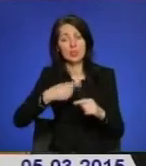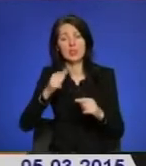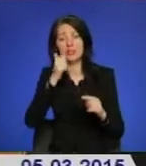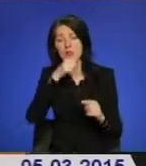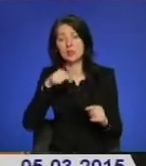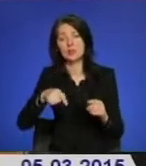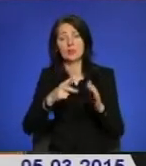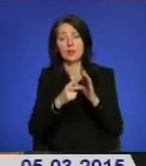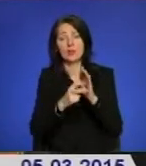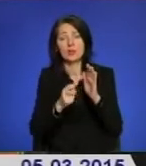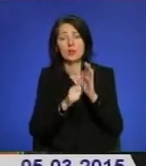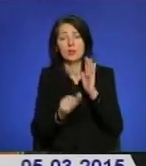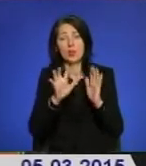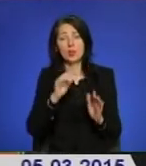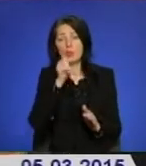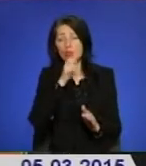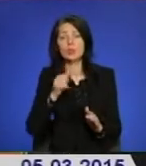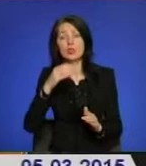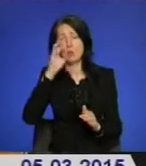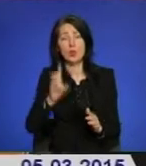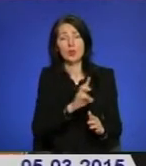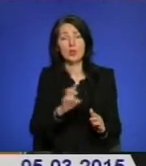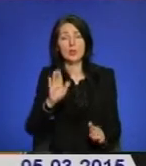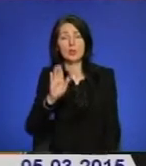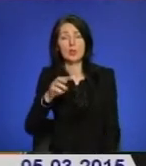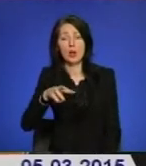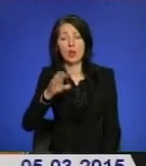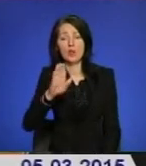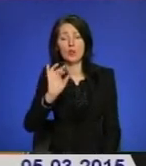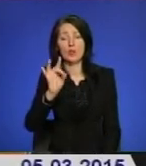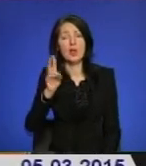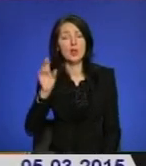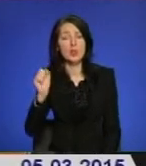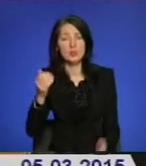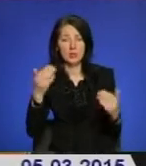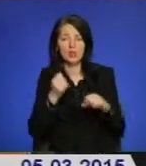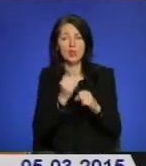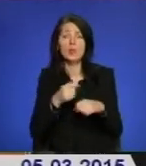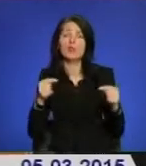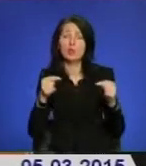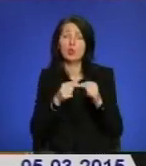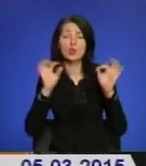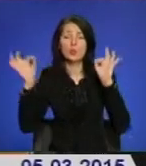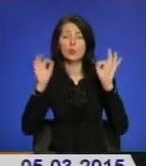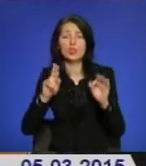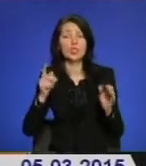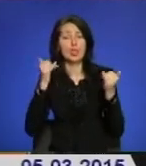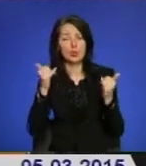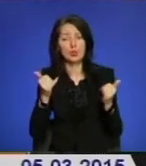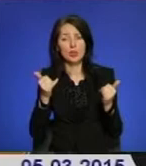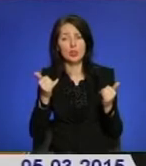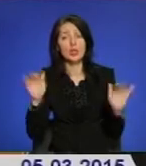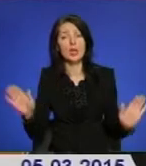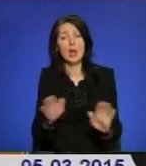році отець Михайло Вербицький її вже зробив в точному звучанні як сьогоднішній гімн